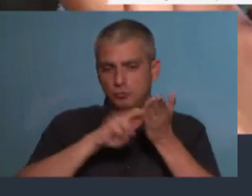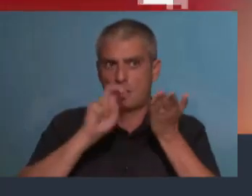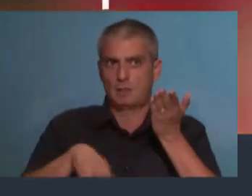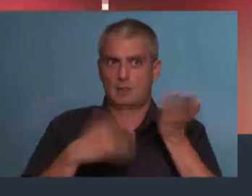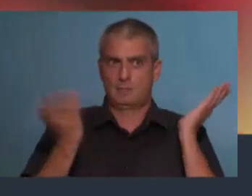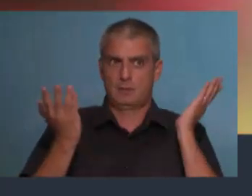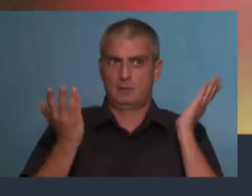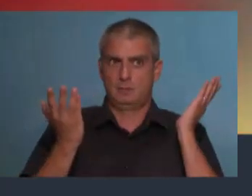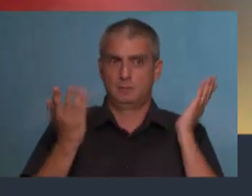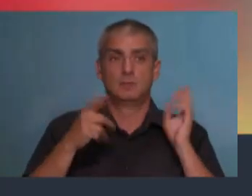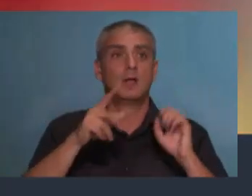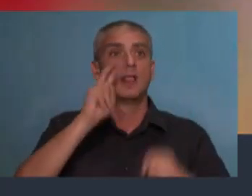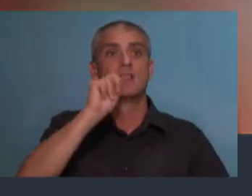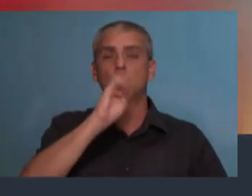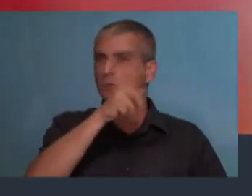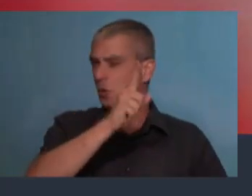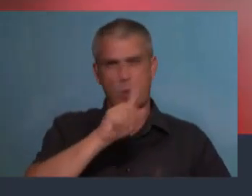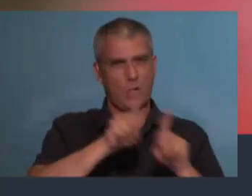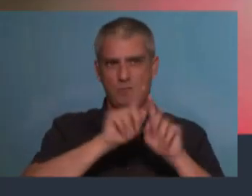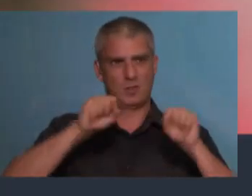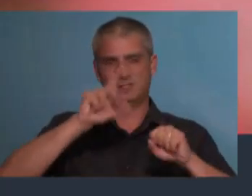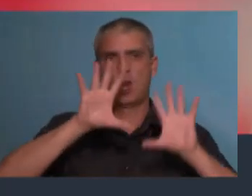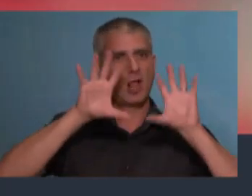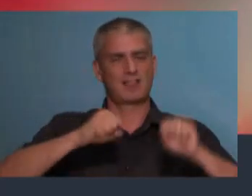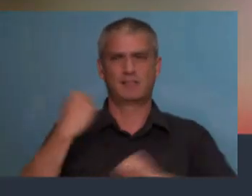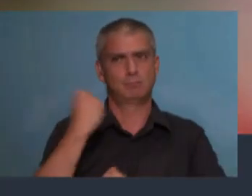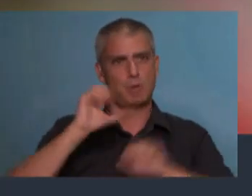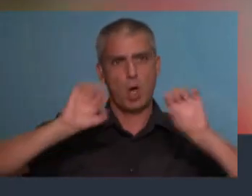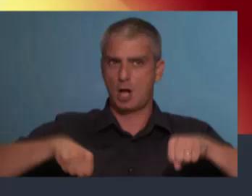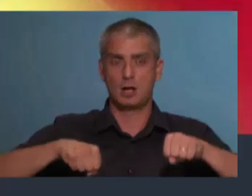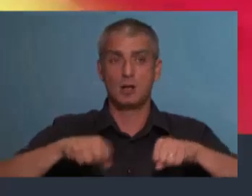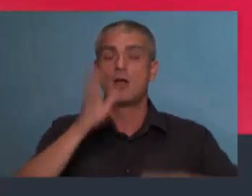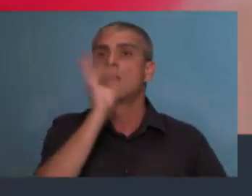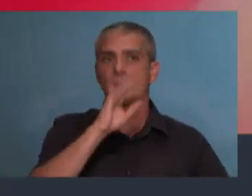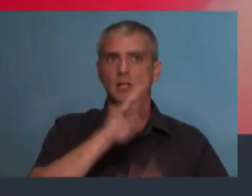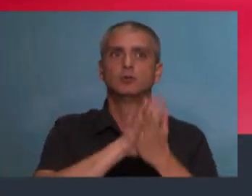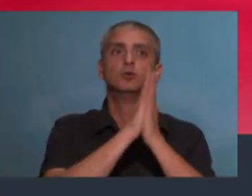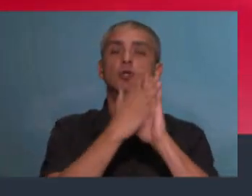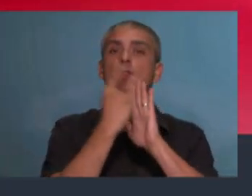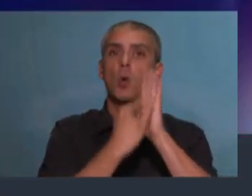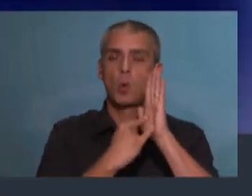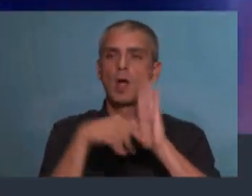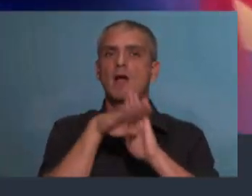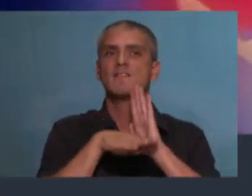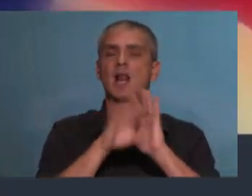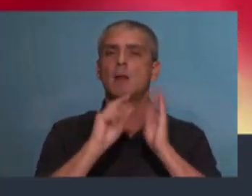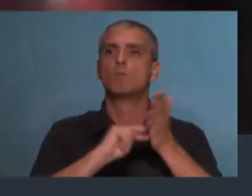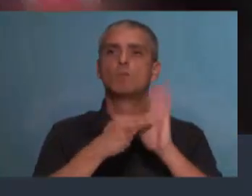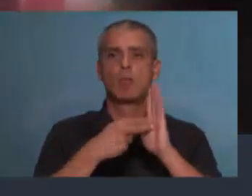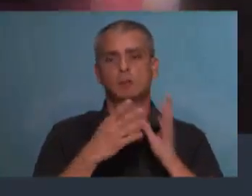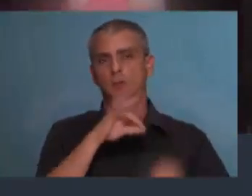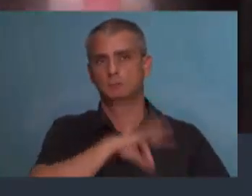vaya. ניקולס מדורו הוא לא צ'אבס, הוא לא תפס את השלטון בכוח, ובכל זאת הוא שינה את החוקה ואת כללי המשחק הפוליטיים